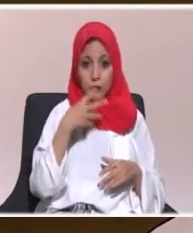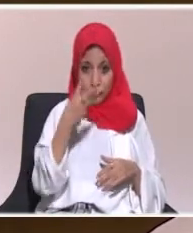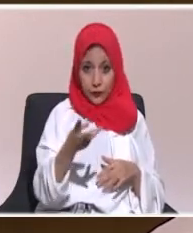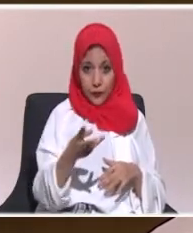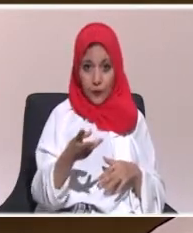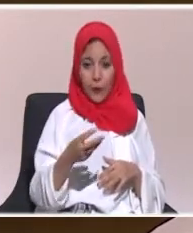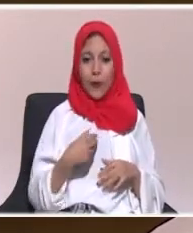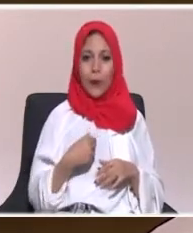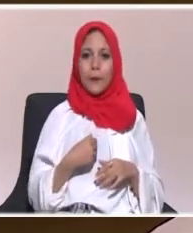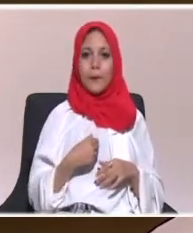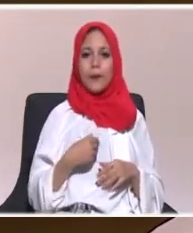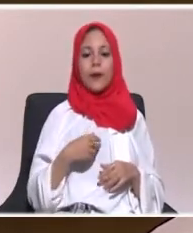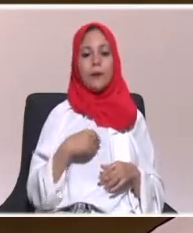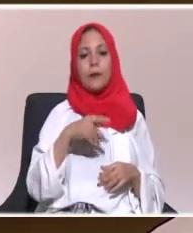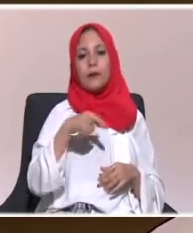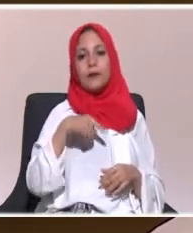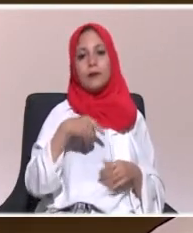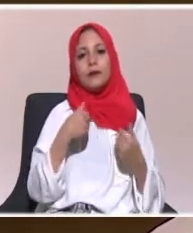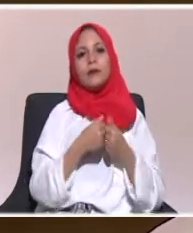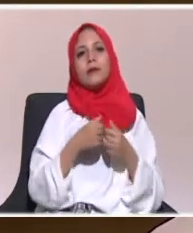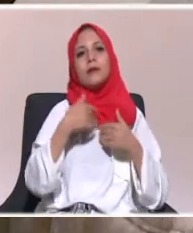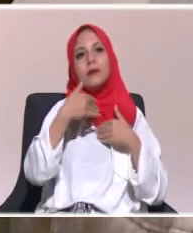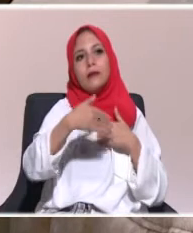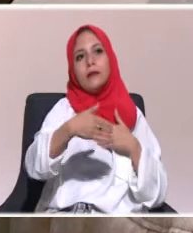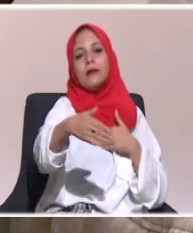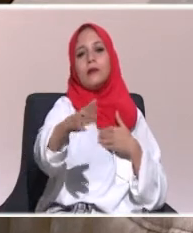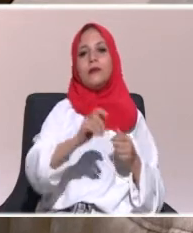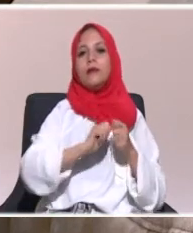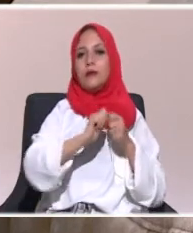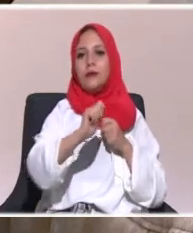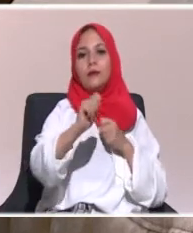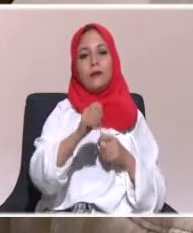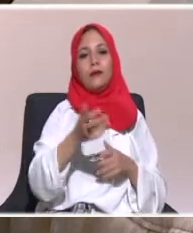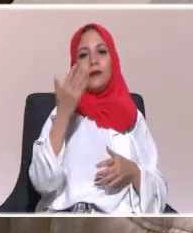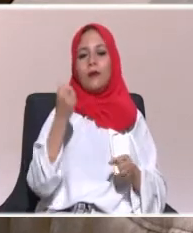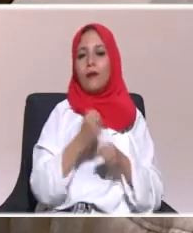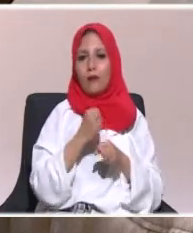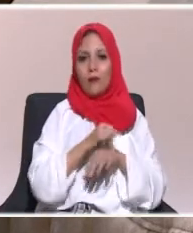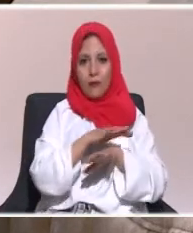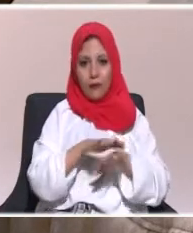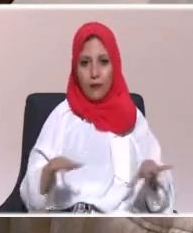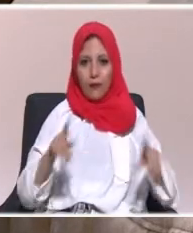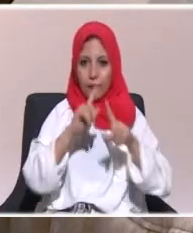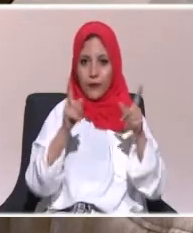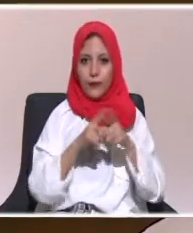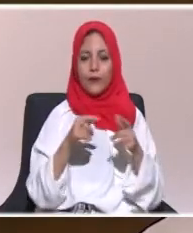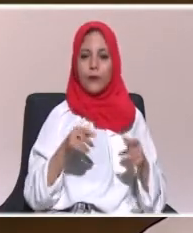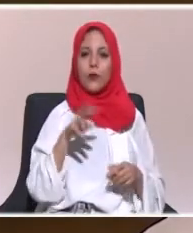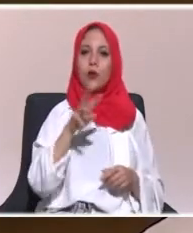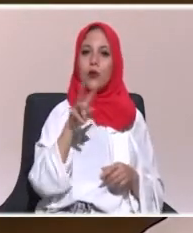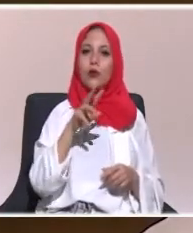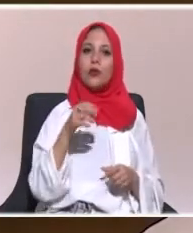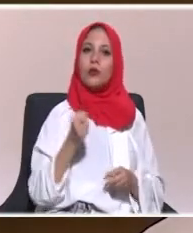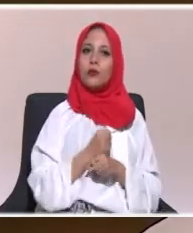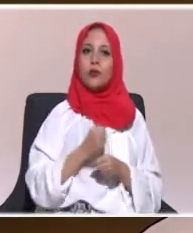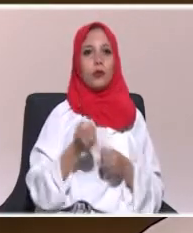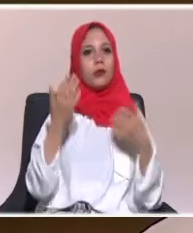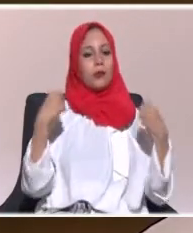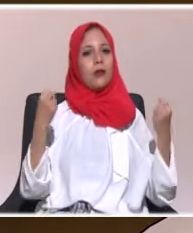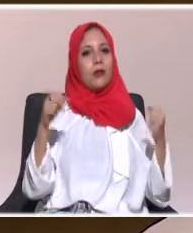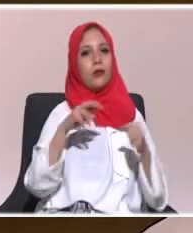طبعا محمد عشره عمري يعني، واشتغلنا مع بعض مسرح، واشتغلنا مع بعض طبعا. كتير. انتوا الاثنين عتاوله